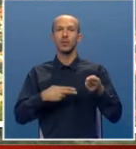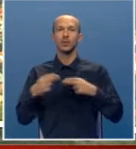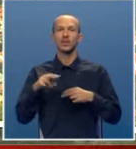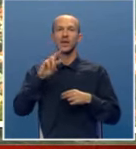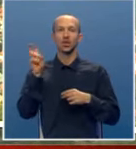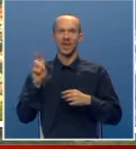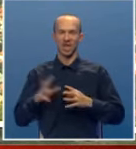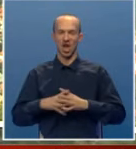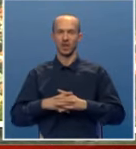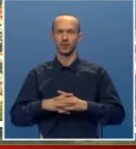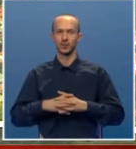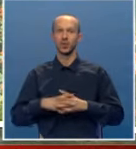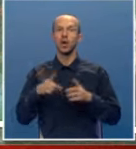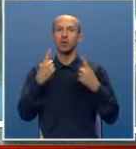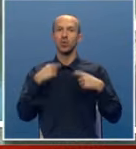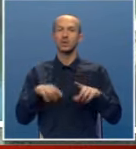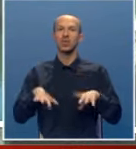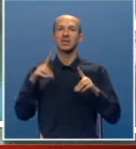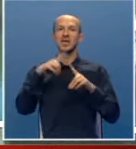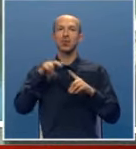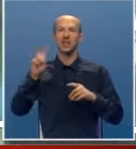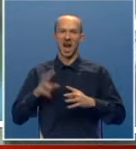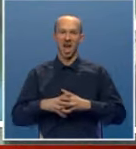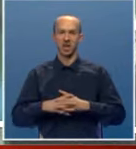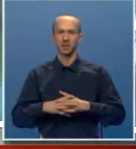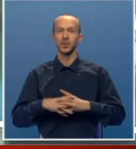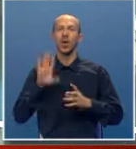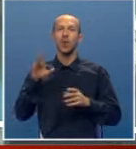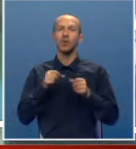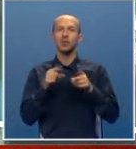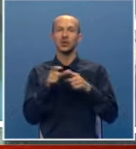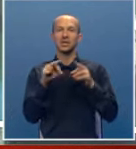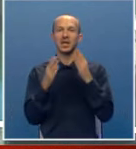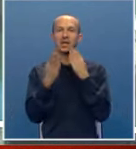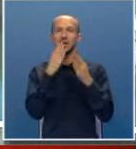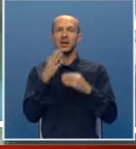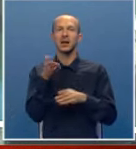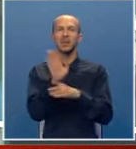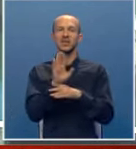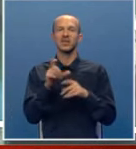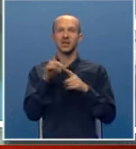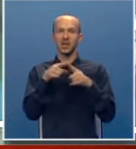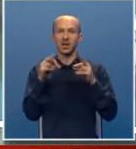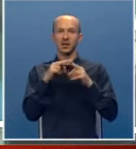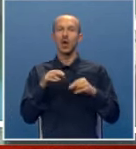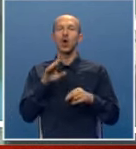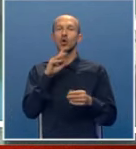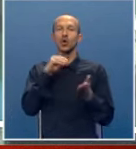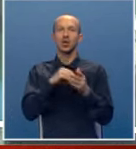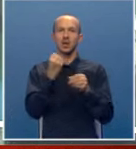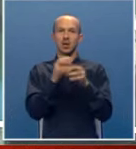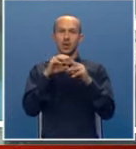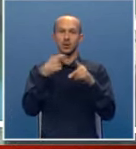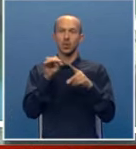proizvodnja električne energije, posebno iz termoelektrana. Ovo je poručeno sa sastanka predstavnika sindikata održanog u